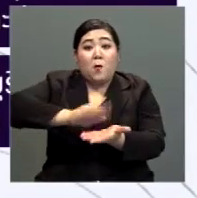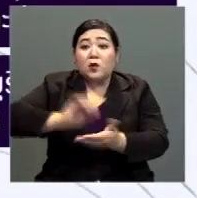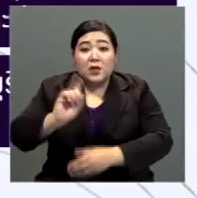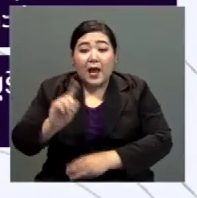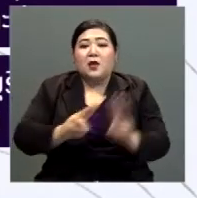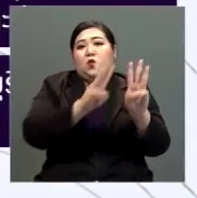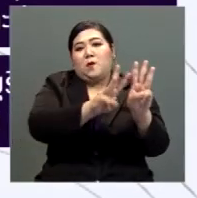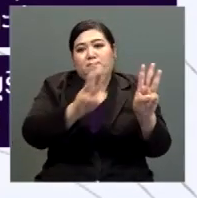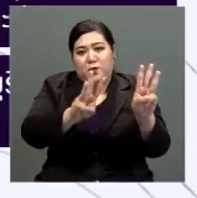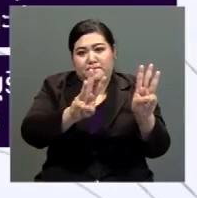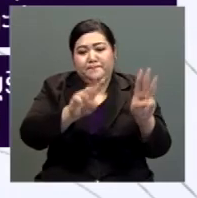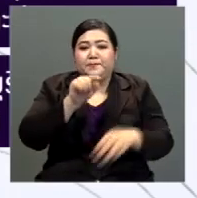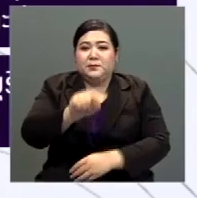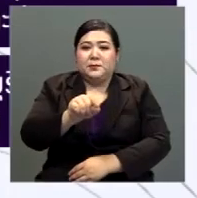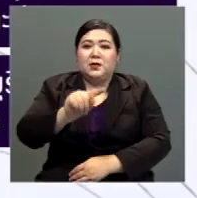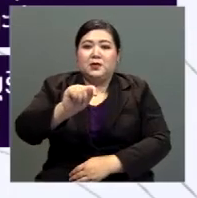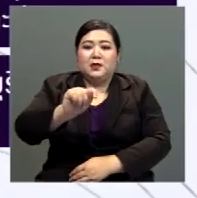คะ